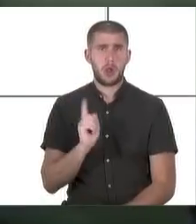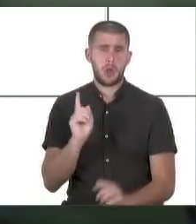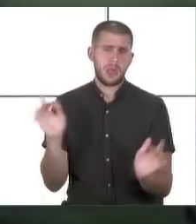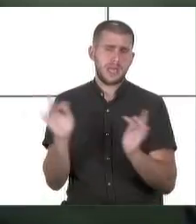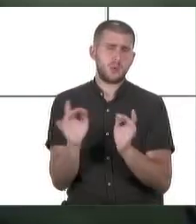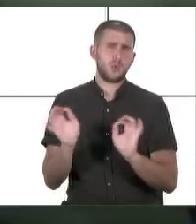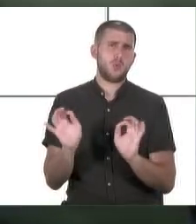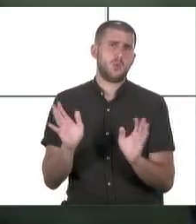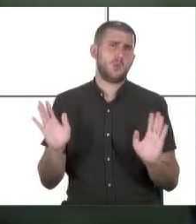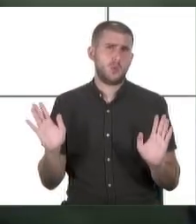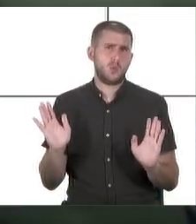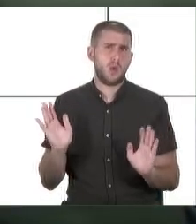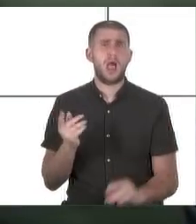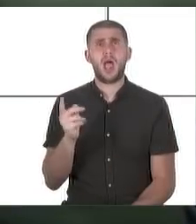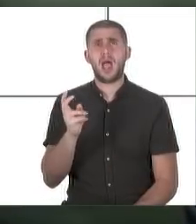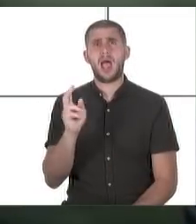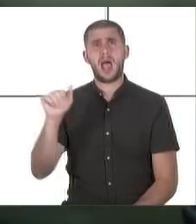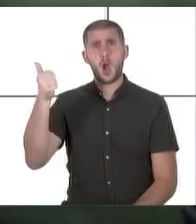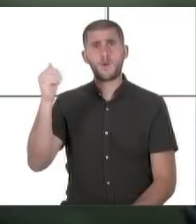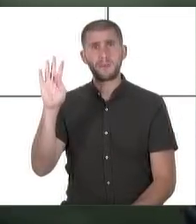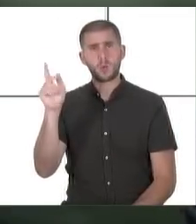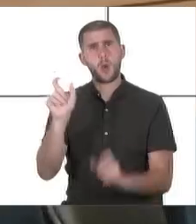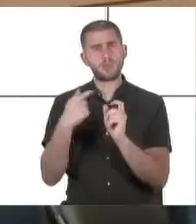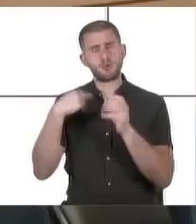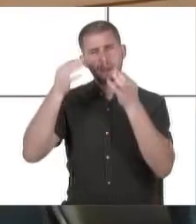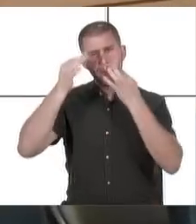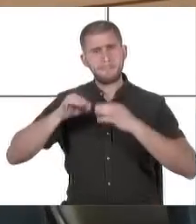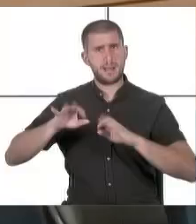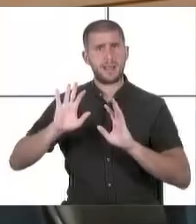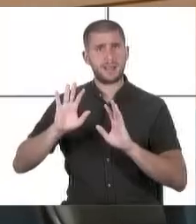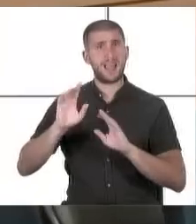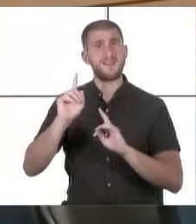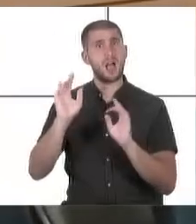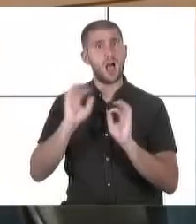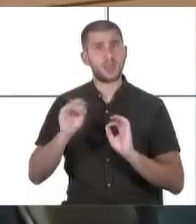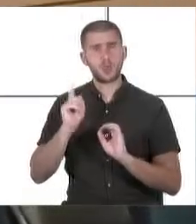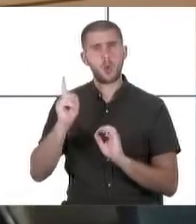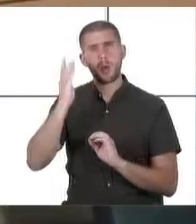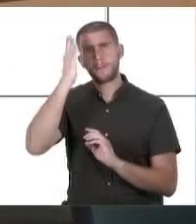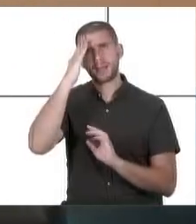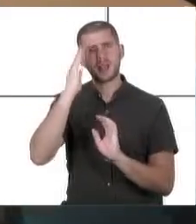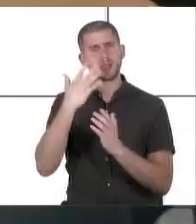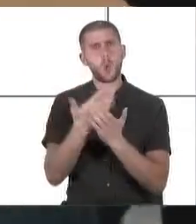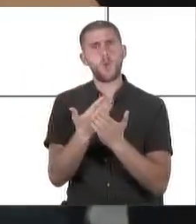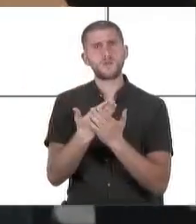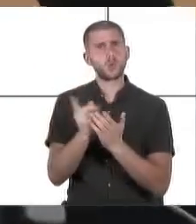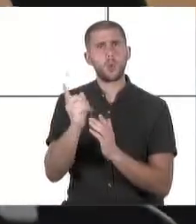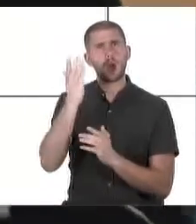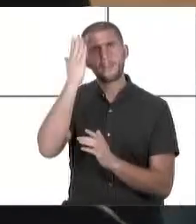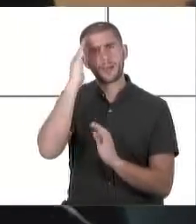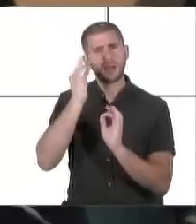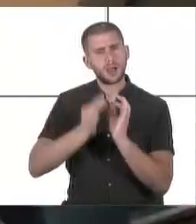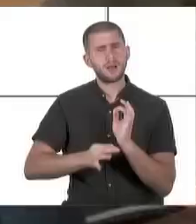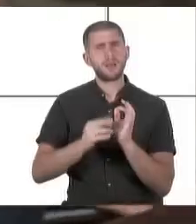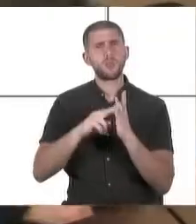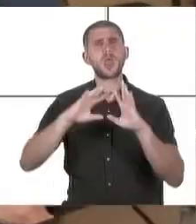לאימות חזיתי, האלוף בריק הוא איש שאני מעריך אותו, יחד עם זה, הוא לא בקי בעובדות, הוא לא בקי בתמונה